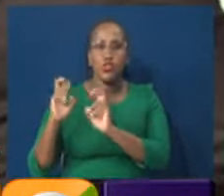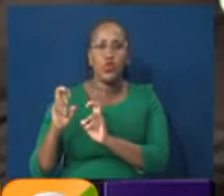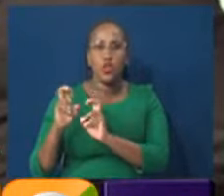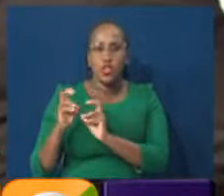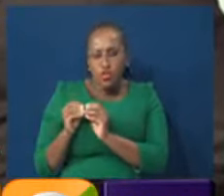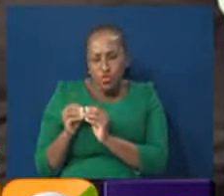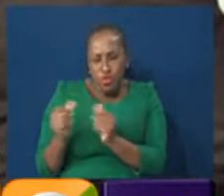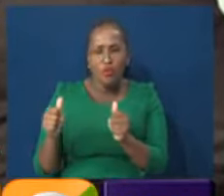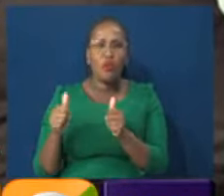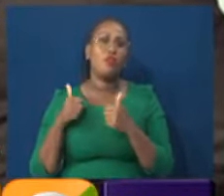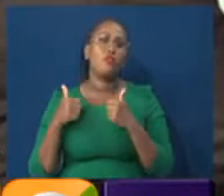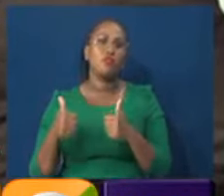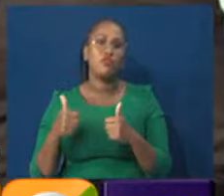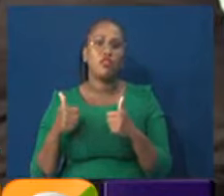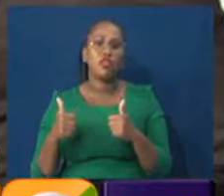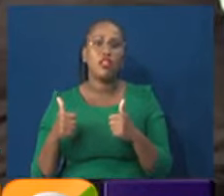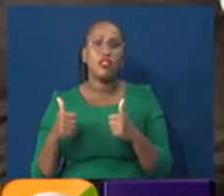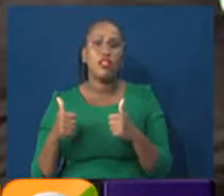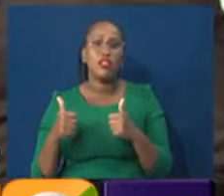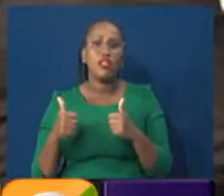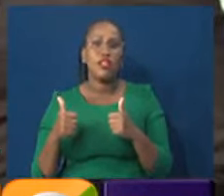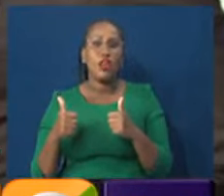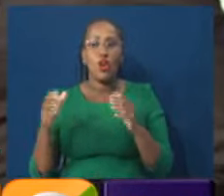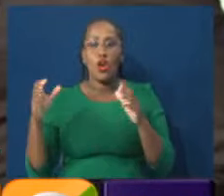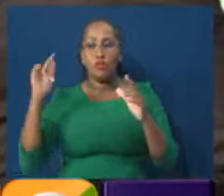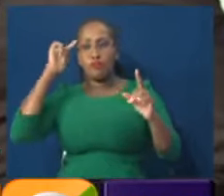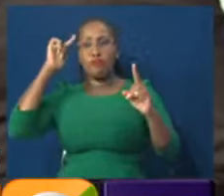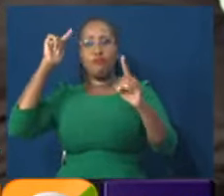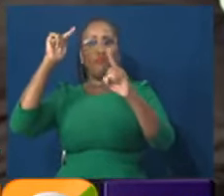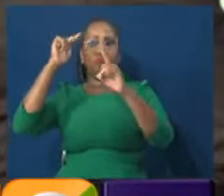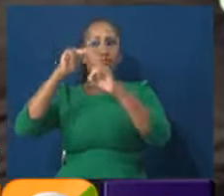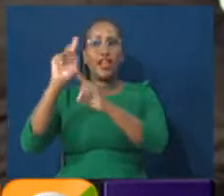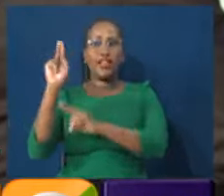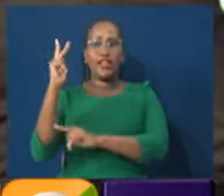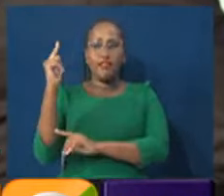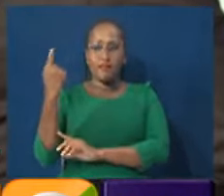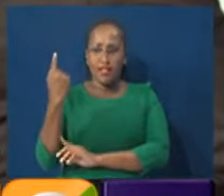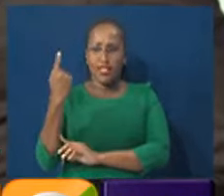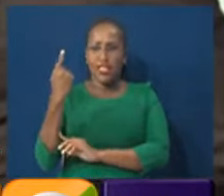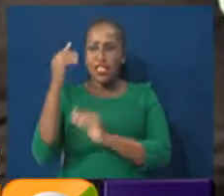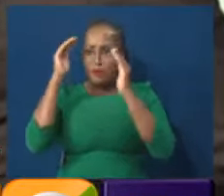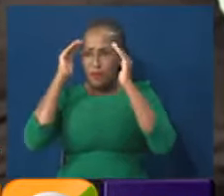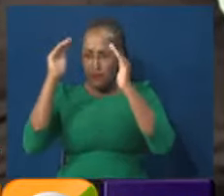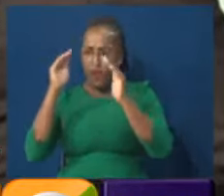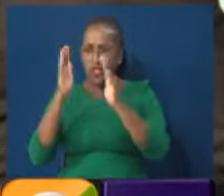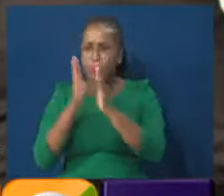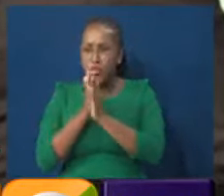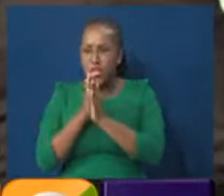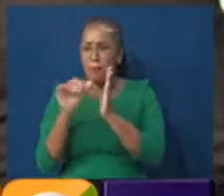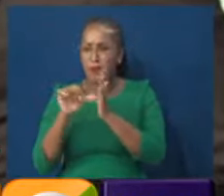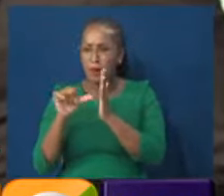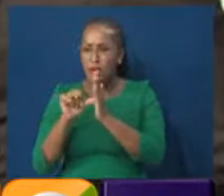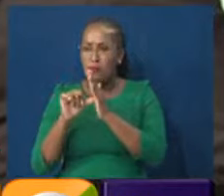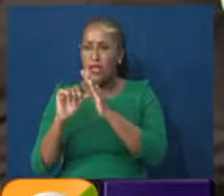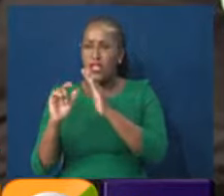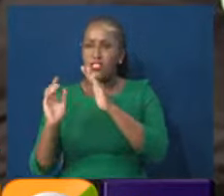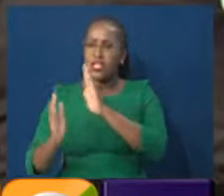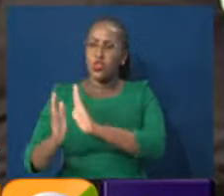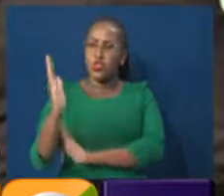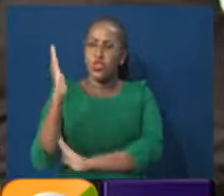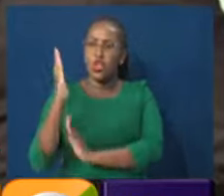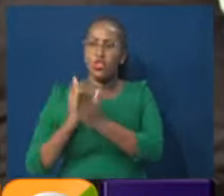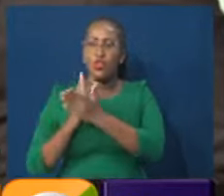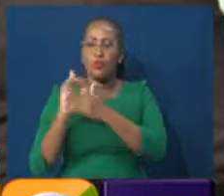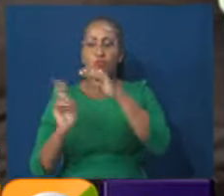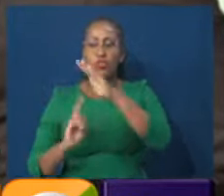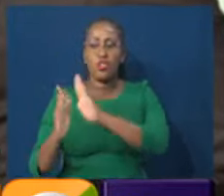vizuri. Regime ya Kenya Kwanza imekuwa kihandle mambo ya security through Mheshimiwa Kindiki. Na